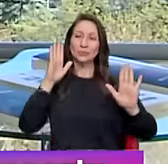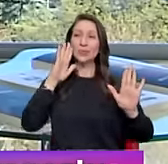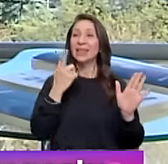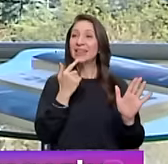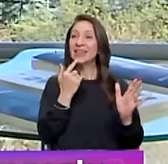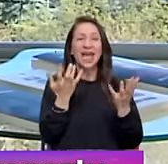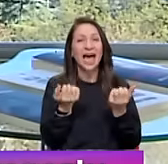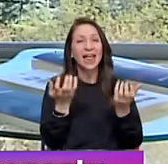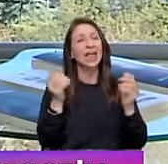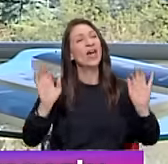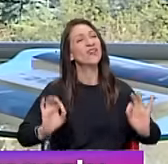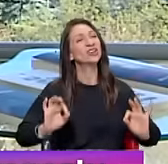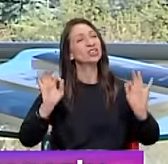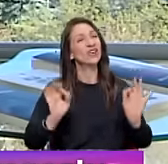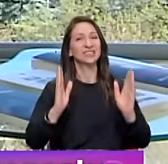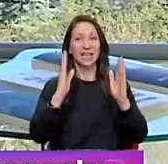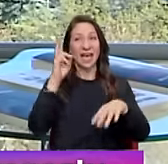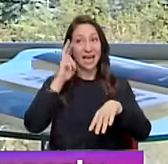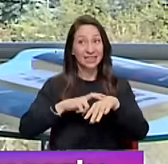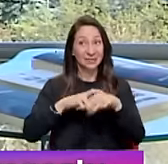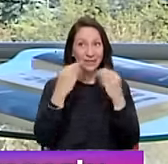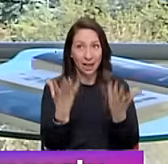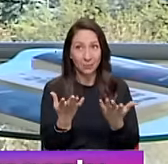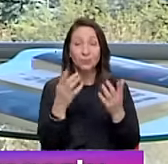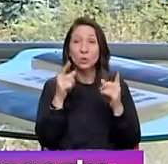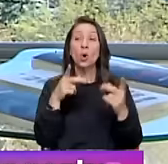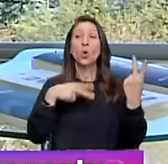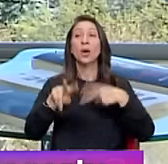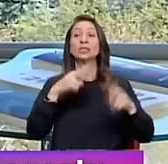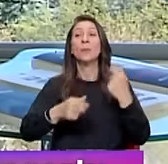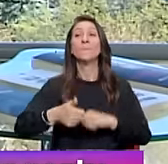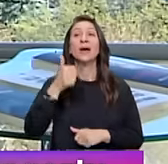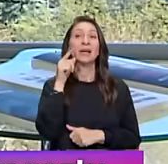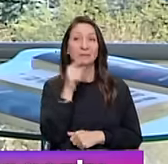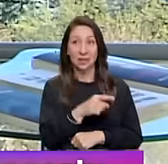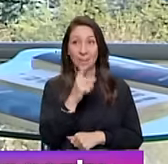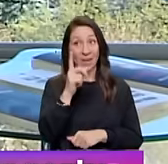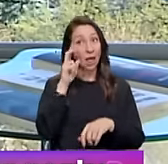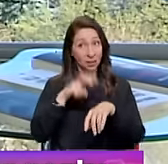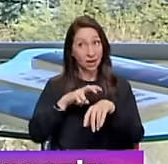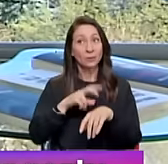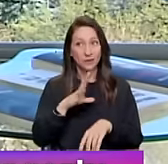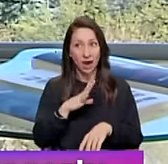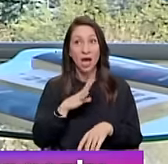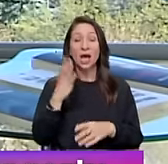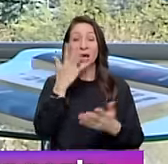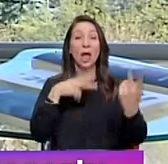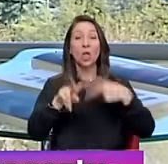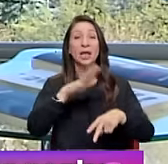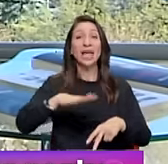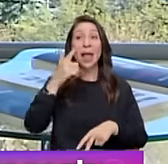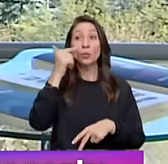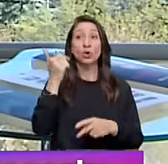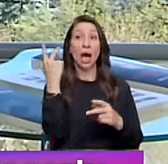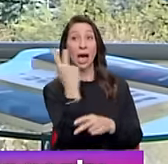Tadını çıkartarak gidin lütfen. Bunun hatırlatmasını yapalım. Bu arada Ulaştırma Bakanlığı'ndan da bir hatırlatma var. Karayolları Genel